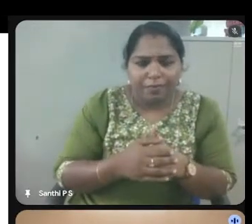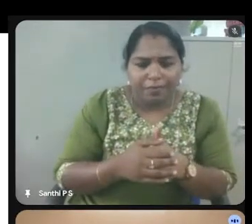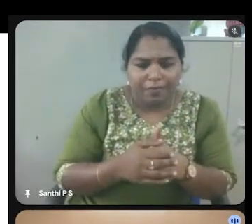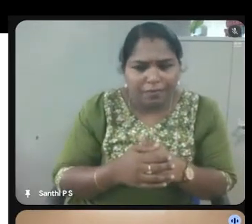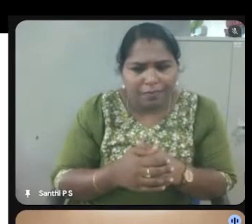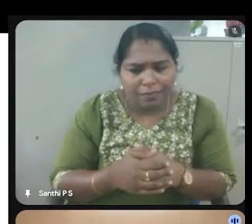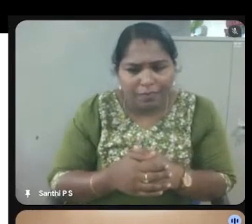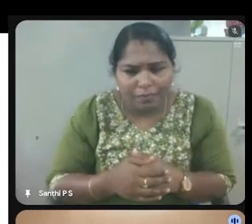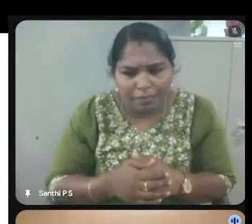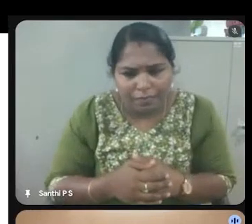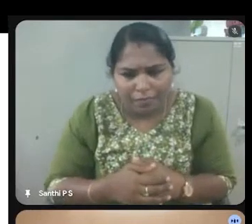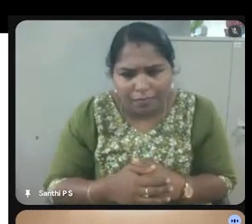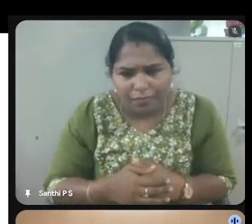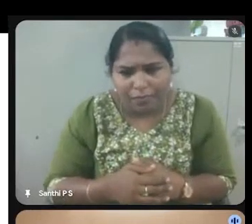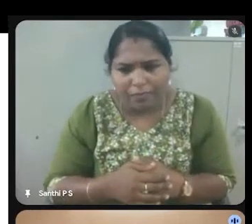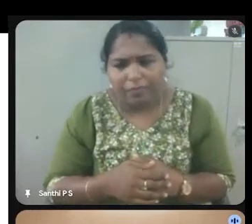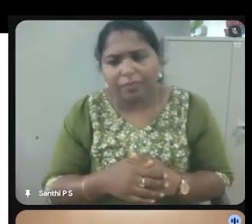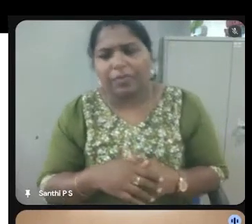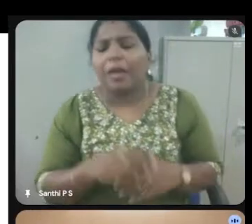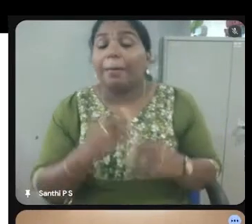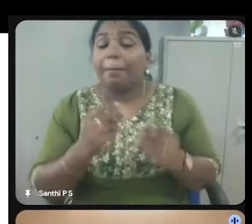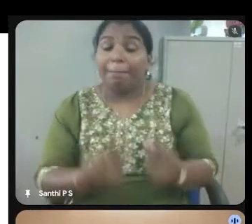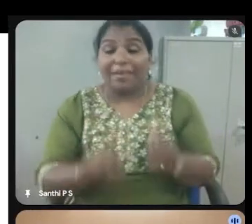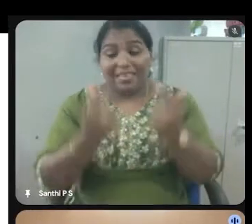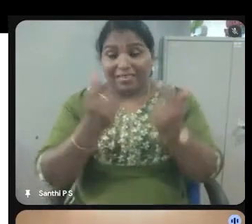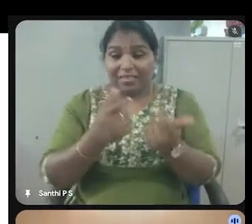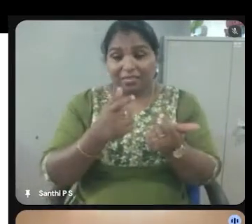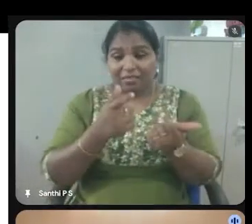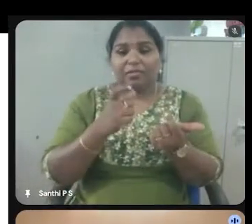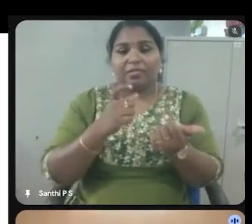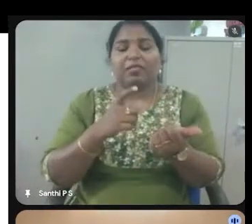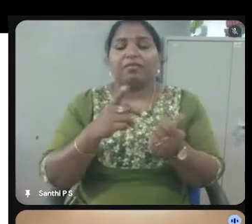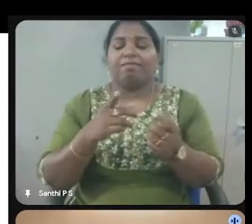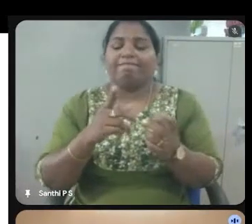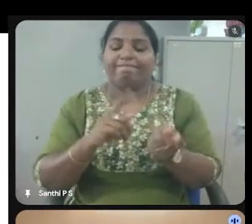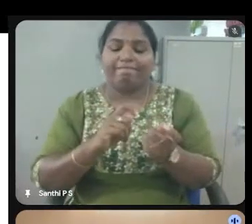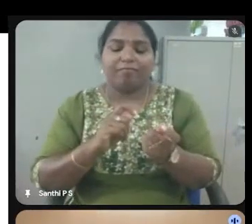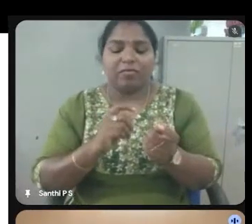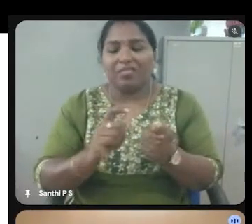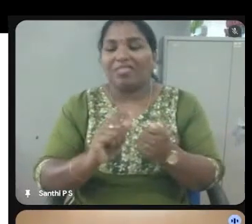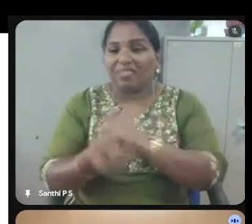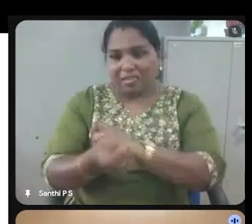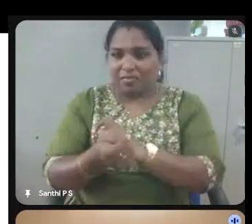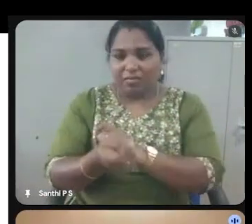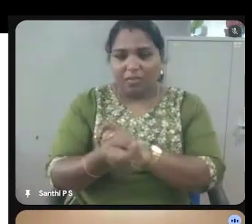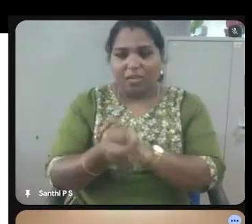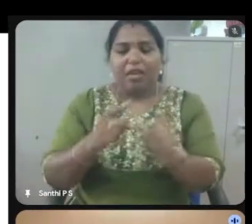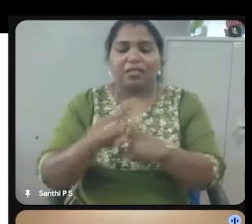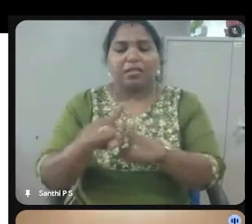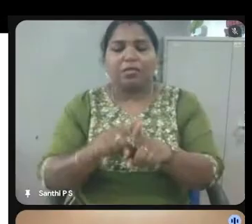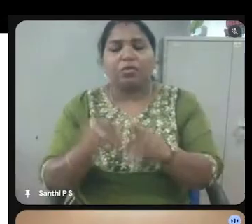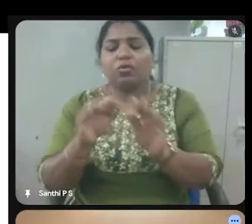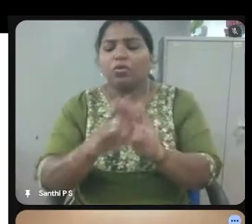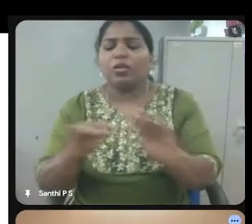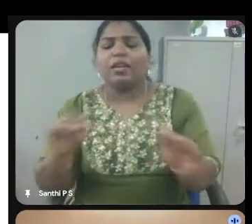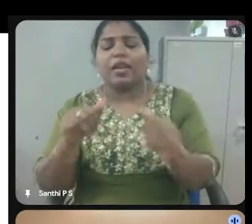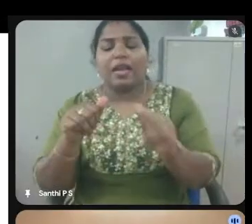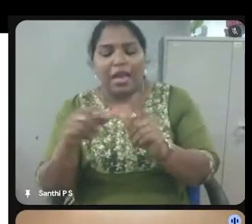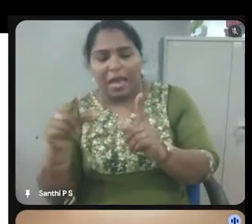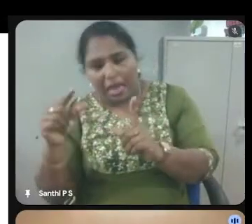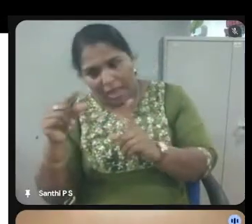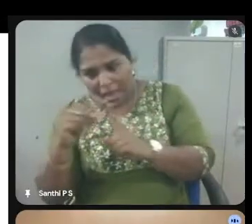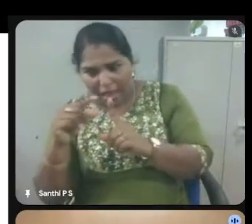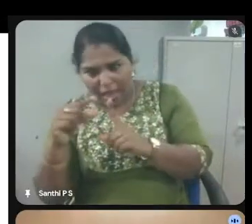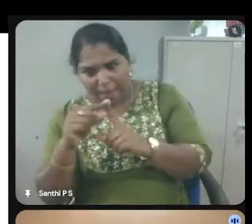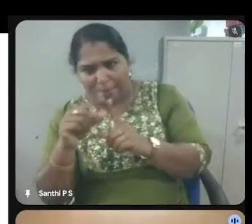നമ്മൾ പെട്ടെന്ന് അതായത് ഇൻസ്റ്റന്റ് ഗ്രാറ്റിഫിക്കേഷൻ എന്ന് പറയും. അതായത് നമ്മളെ കുട്ടികളുടെ വീഡിയോസ് അല്ലെങ്കിൽ അവരുടെ ആപ്സ് ഒക്കെ കണ്ടിട്ടുണ്ടോ,